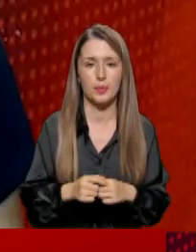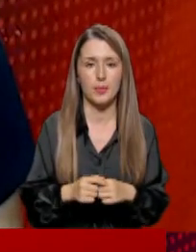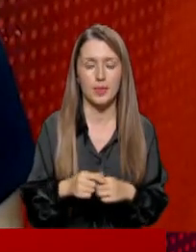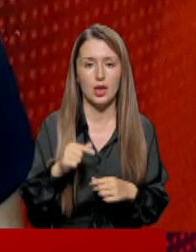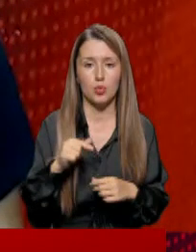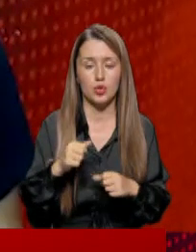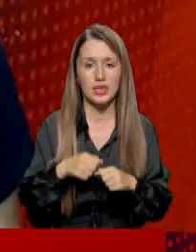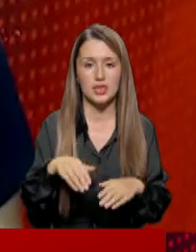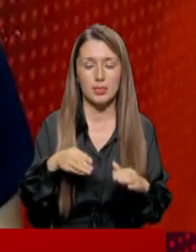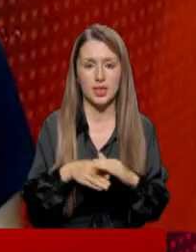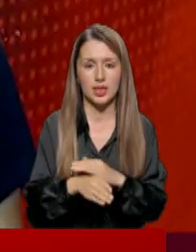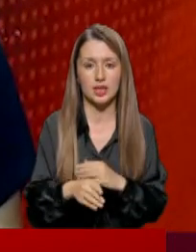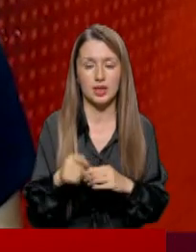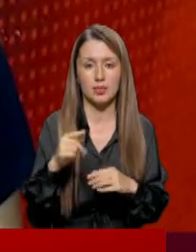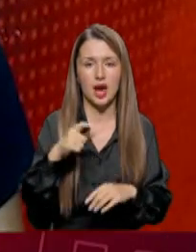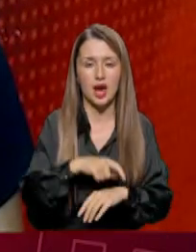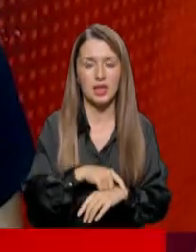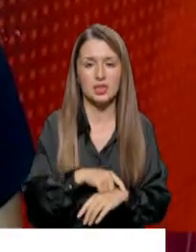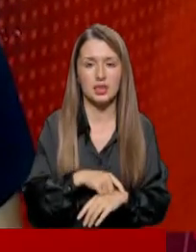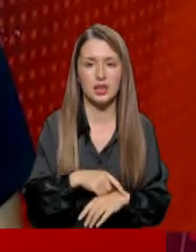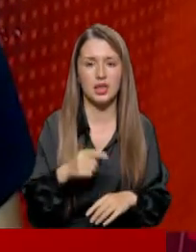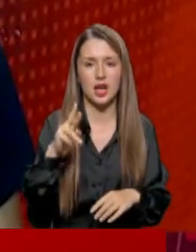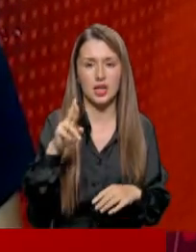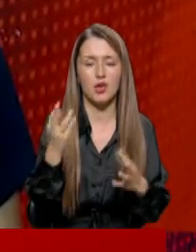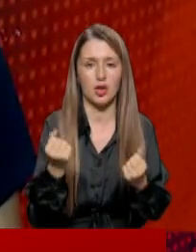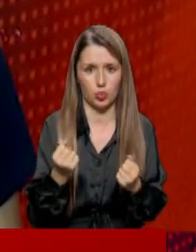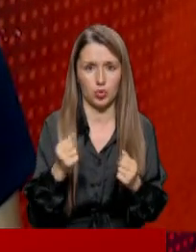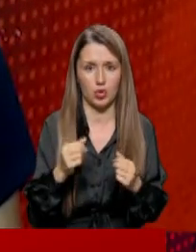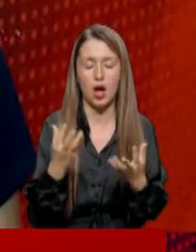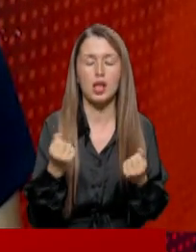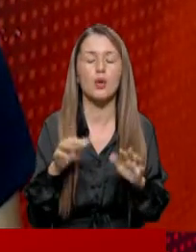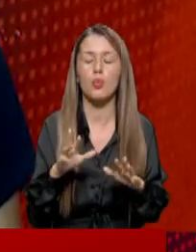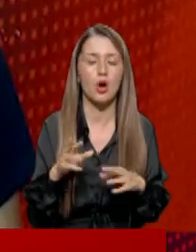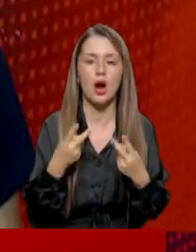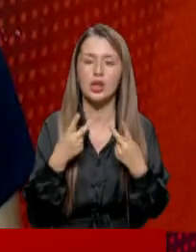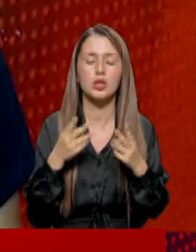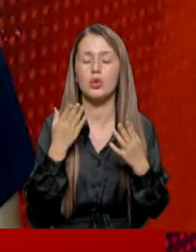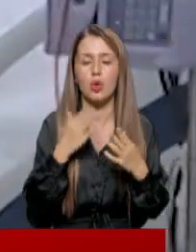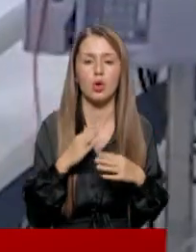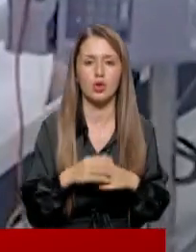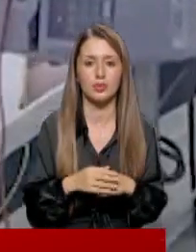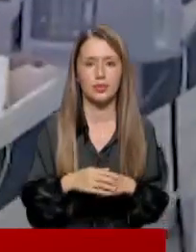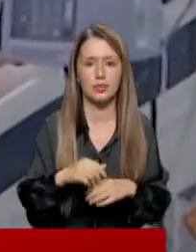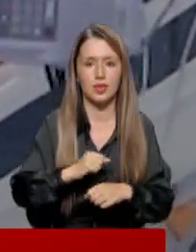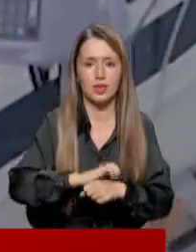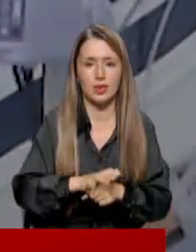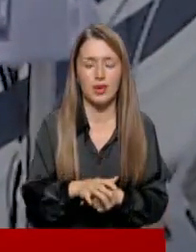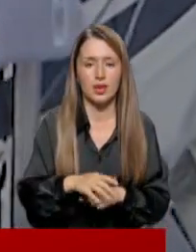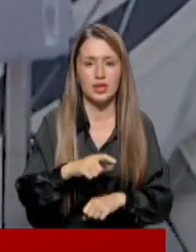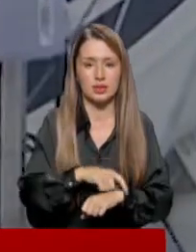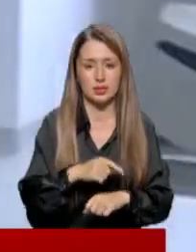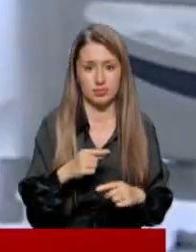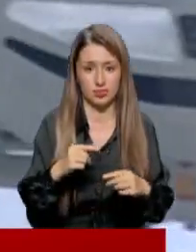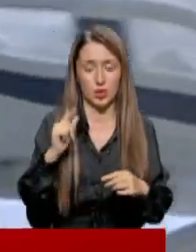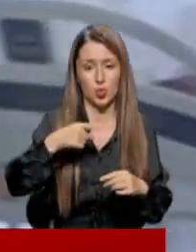bir hasta hatırlatma dozu için randevu alabiliyor mu? Hayır, alamıyor. Açılmamış görünüyor yani randevular. Koronavirüs vaka sayıları